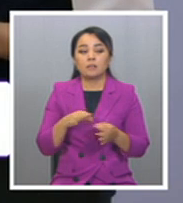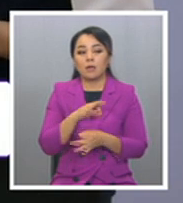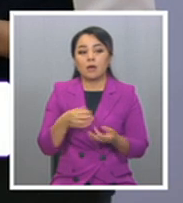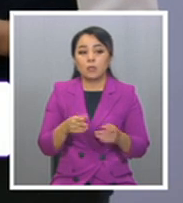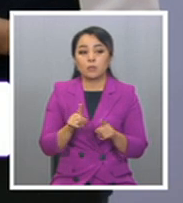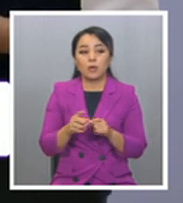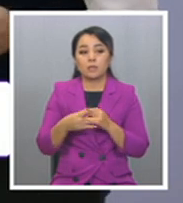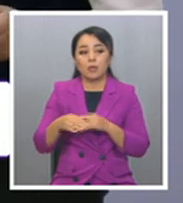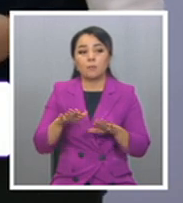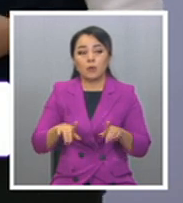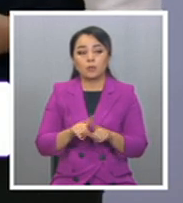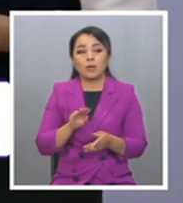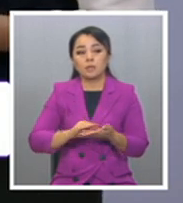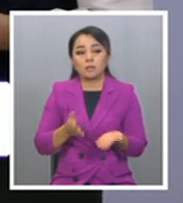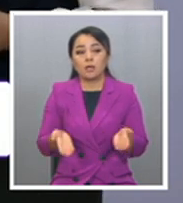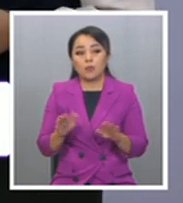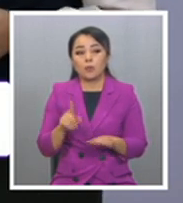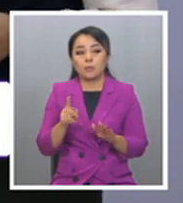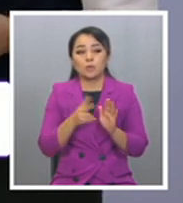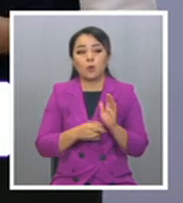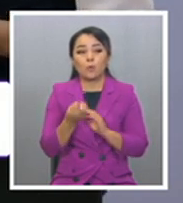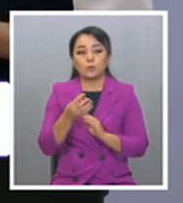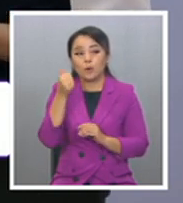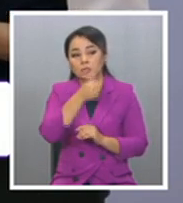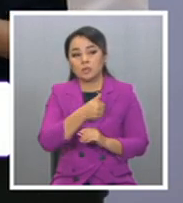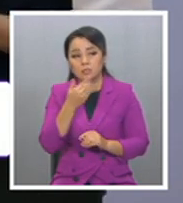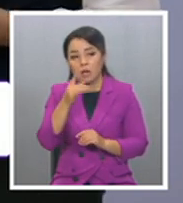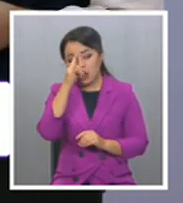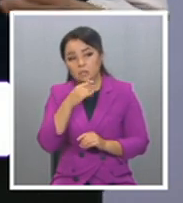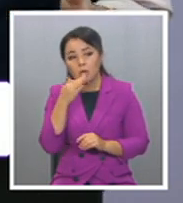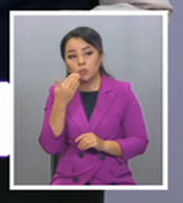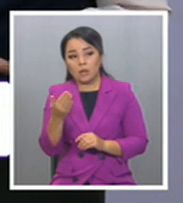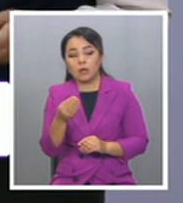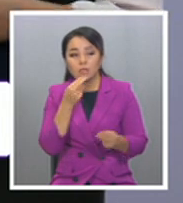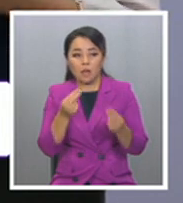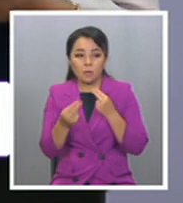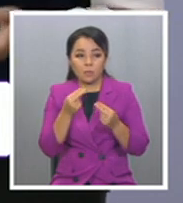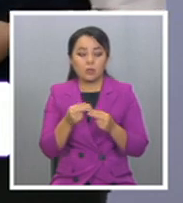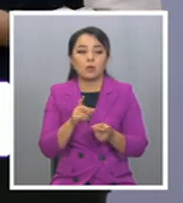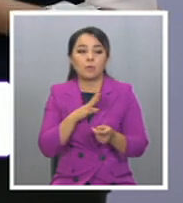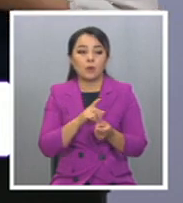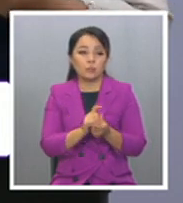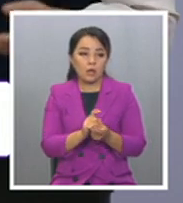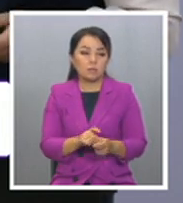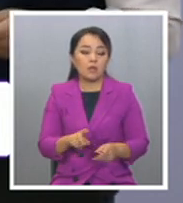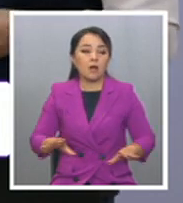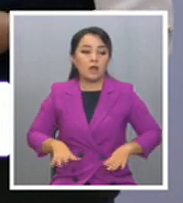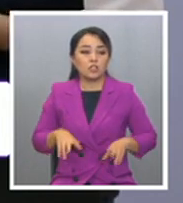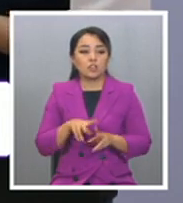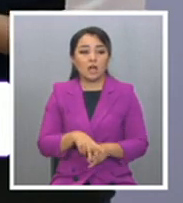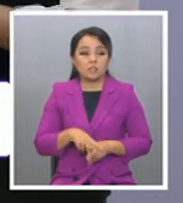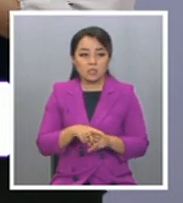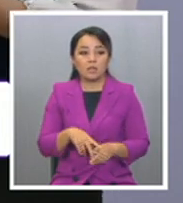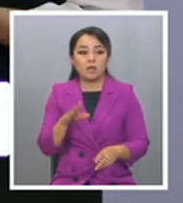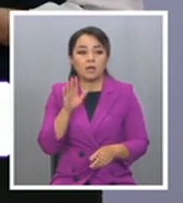жазбаларында 1814 жылы қазақтардың ұлттық тағамы мен күресі, ат жарысы, ит салу